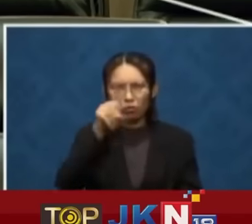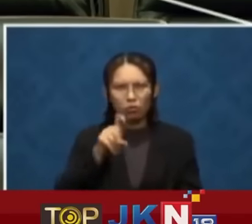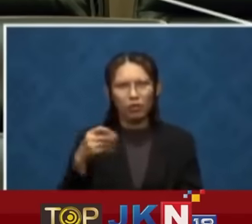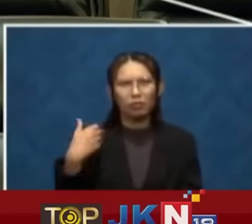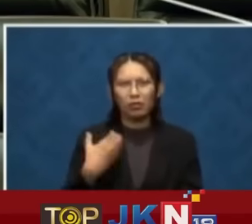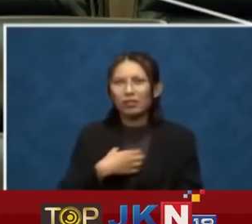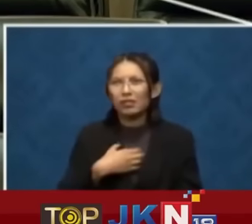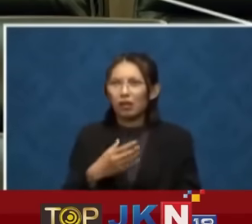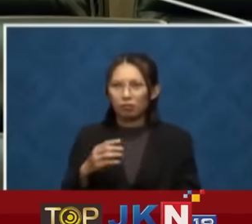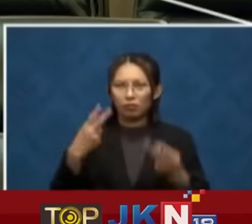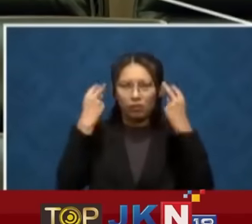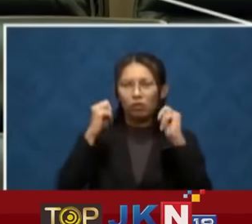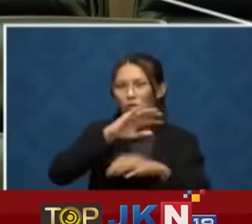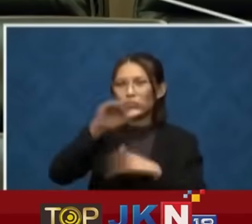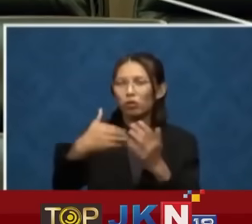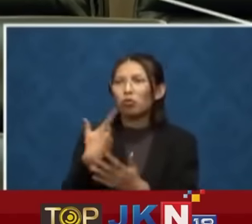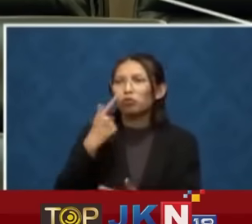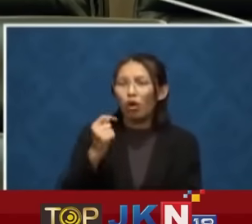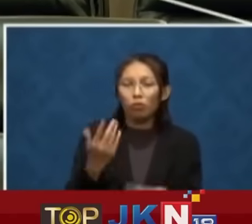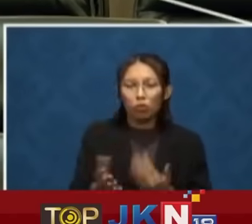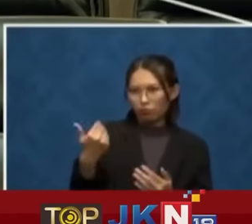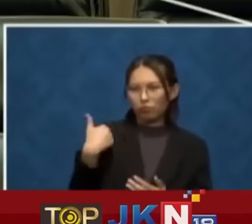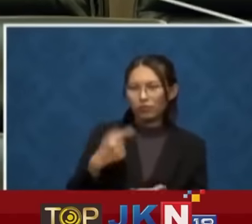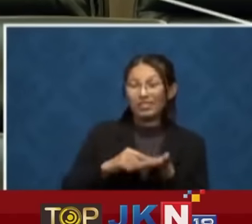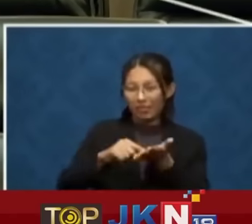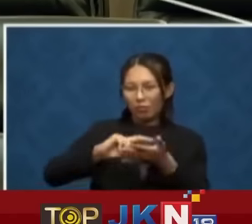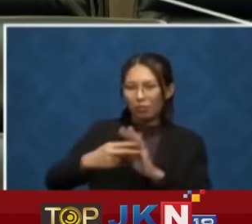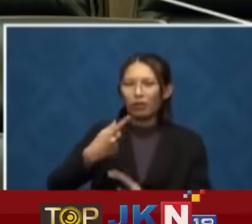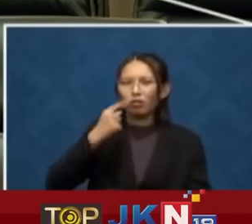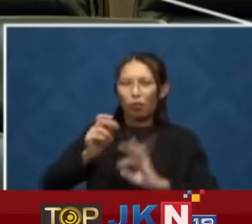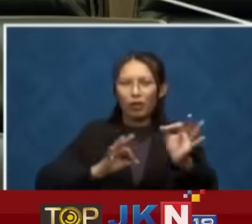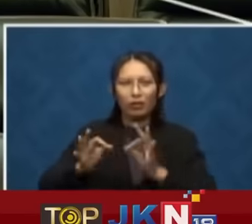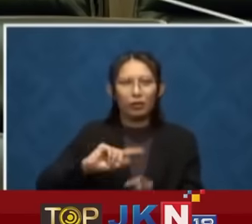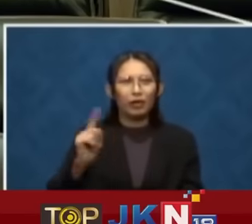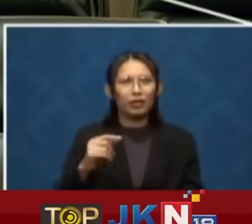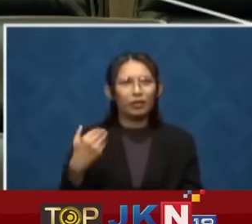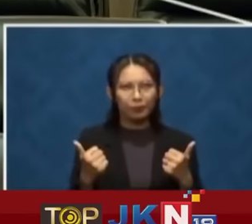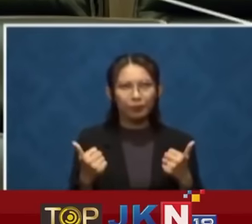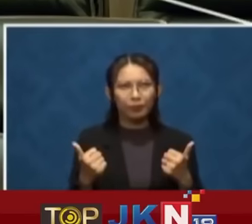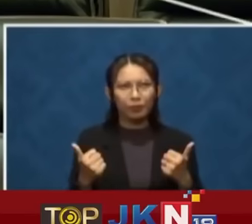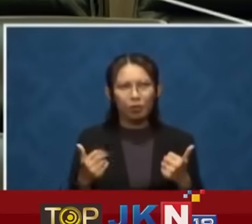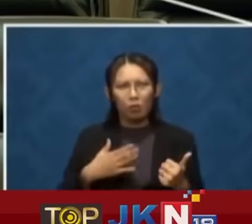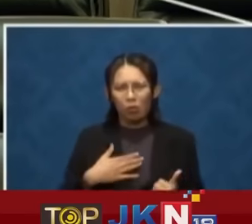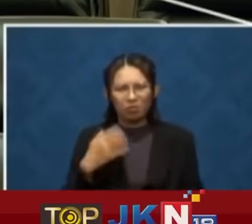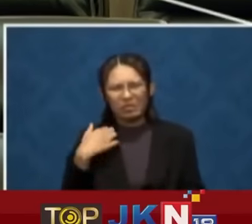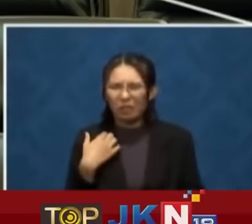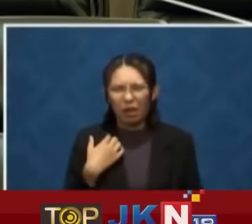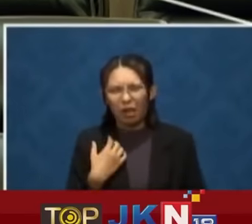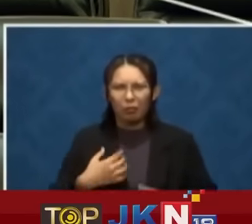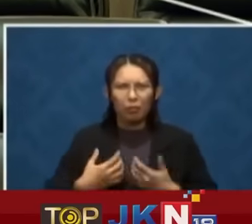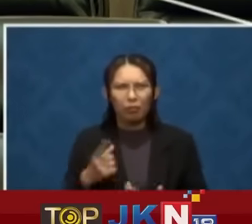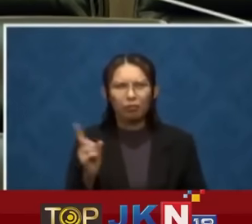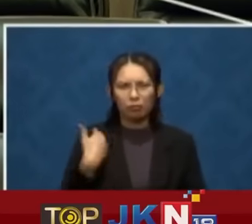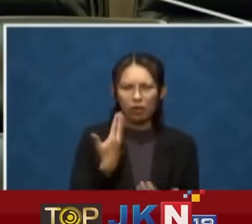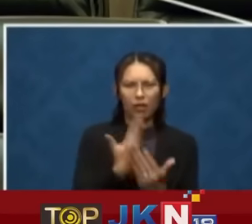ตอบด้วยนะหรือเพื่อนสมาชิกที่เป็นผู้เสนอเนี่ยเขาเรียกว่าสะพานแสนสำราญเนี่ยฮะผมเนี่ยข้องใจจริงๆทำไมต้องไป